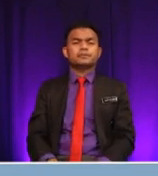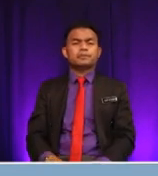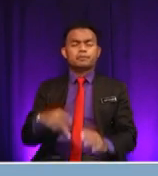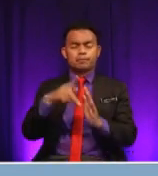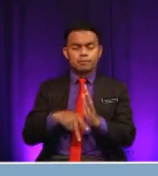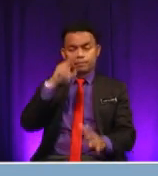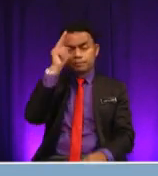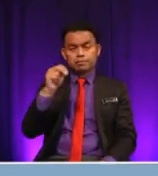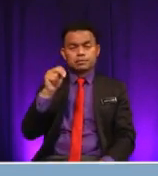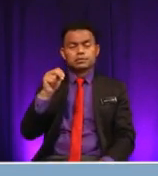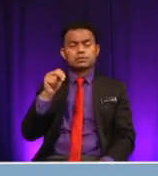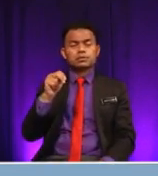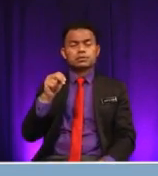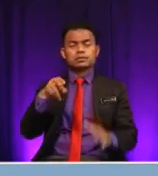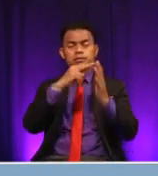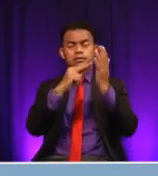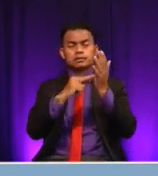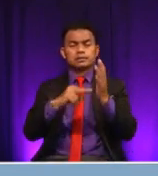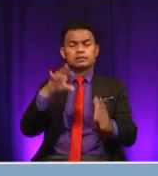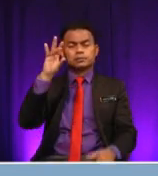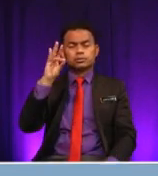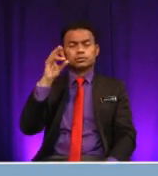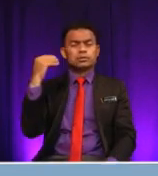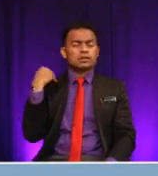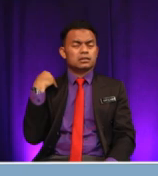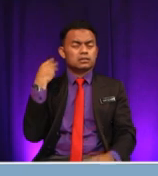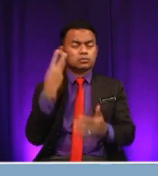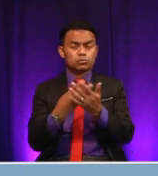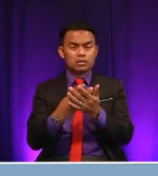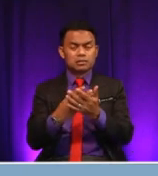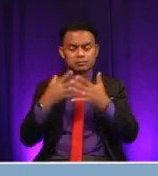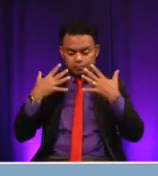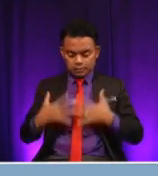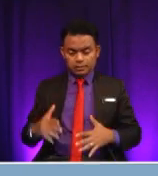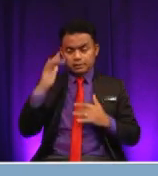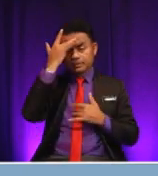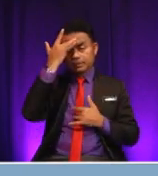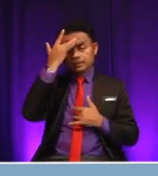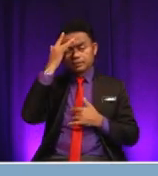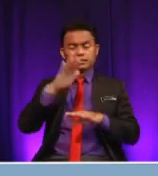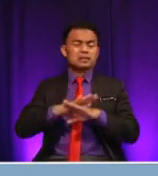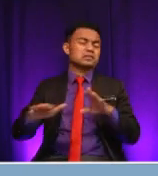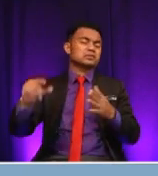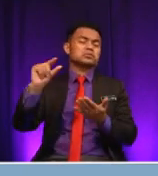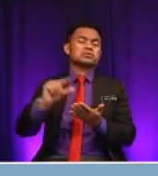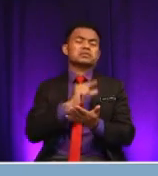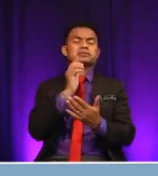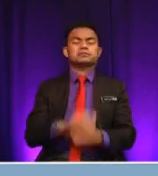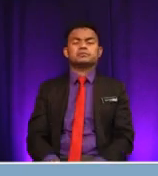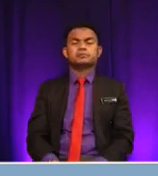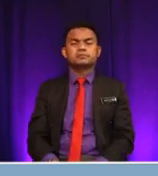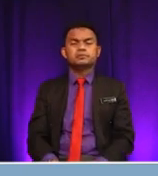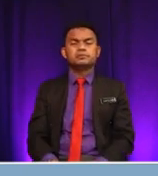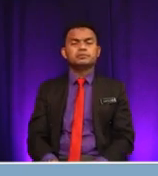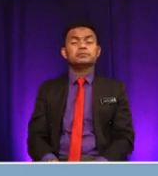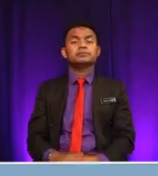pada rangkap yang ketujuh ada uang badan tak sehat tidak bernikmat apa dibuat apel persoalan dia Oke jadi